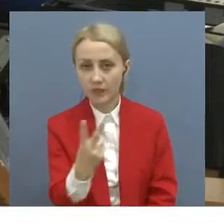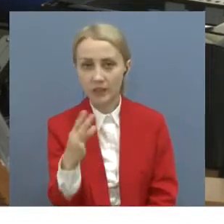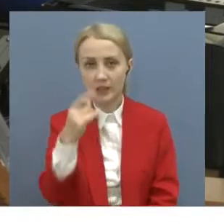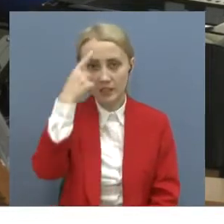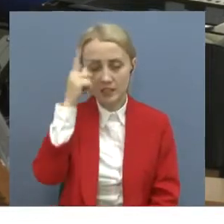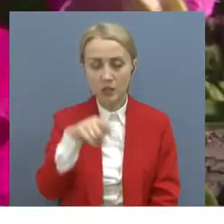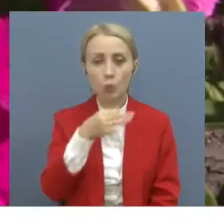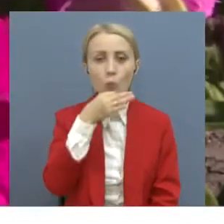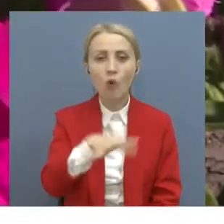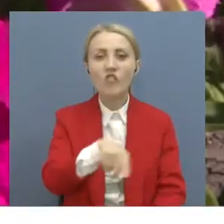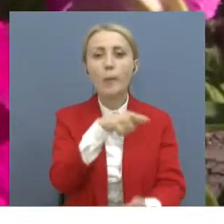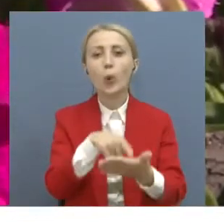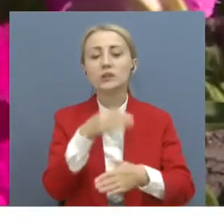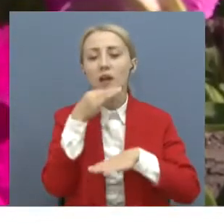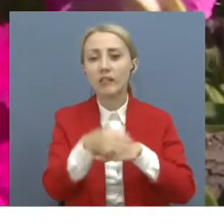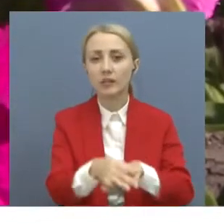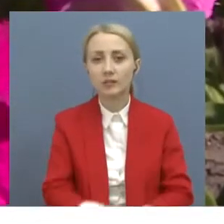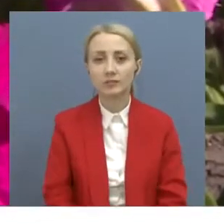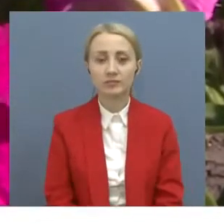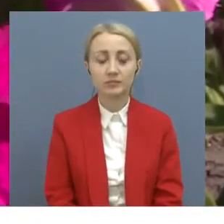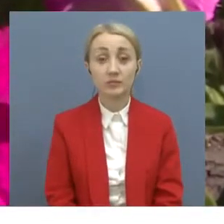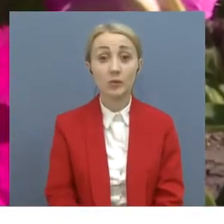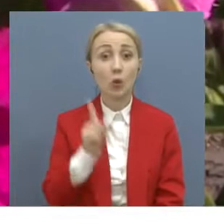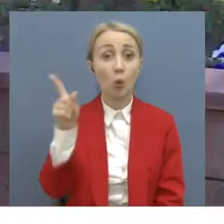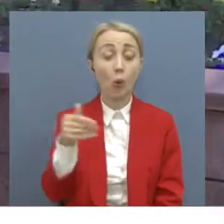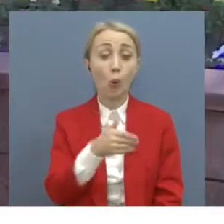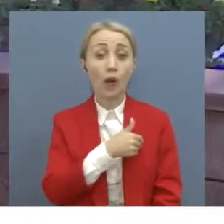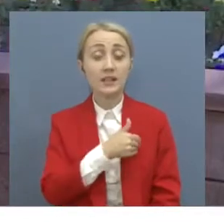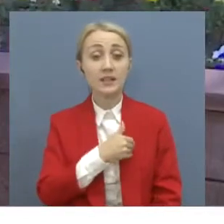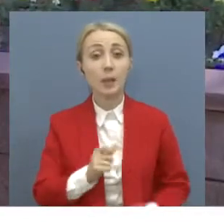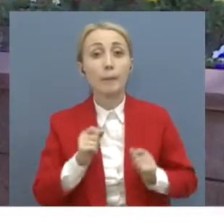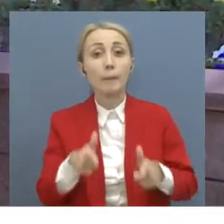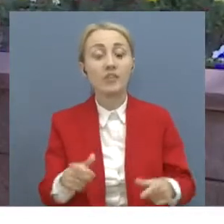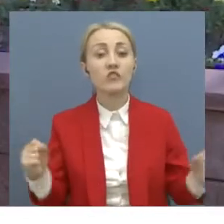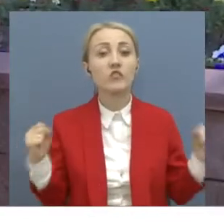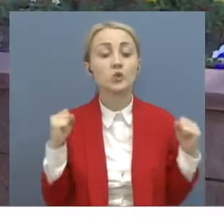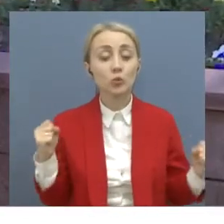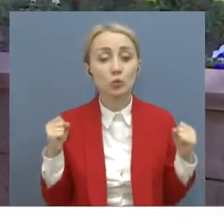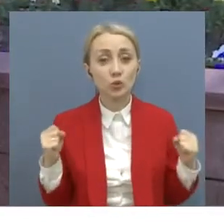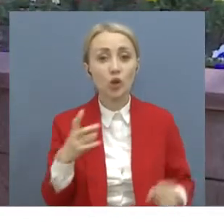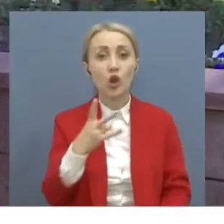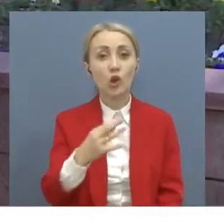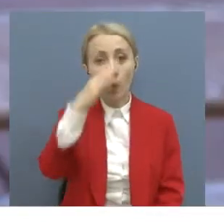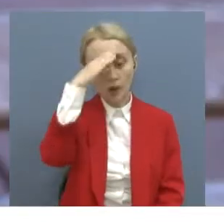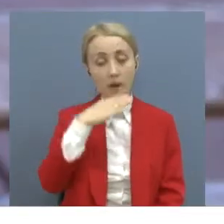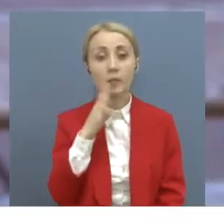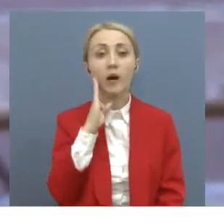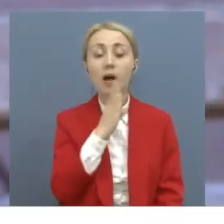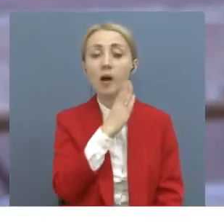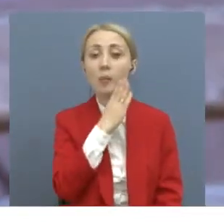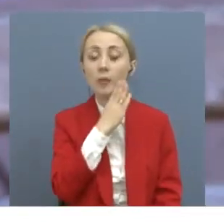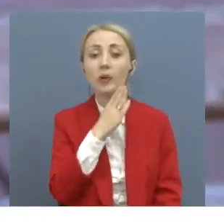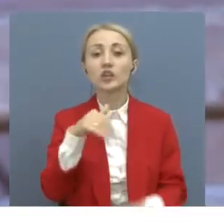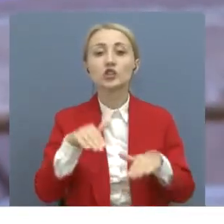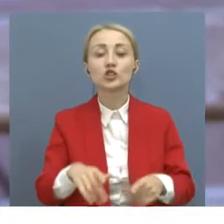танытады. Алғашқыда ол дене шынықтыру факультетін таңдағысы келеді, бірақ ата-анасы өзгеше шешім қабылдады. Оныншы сыныпты